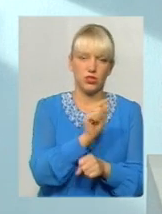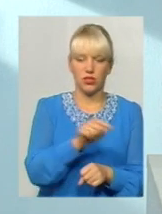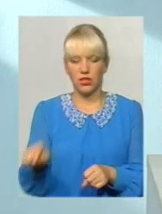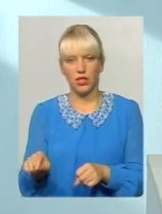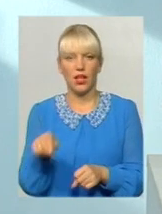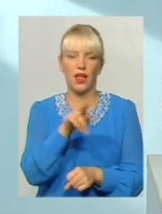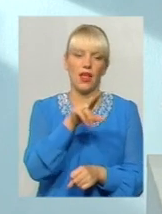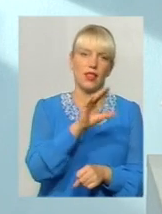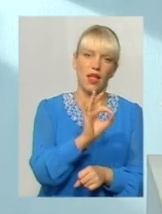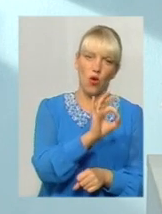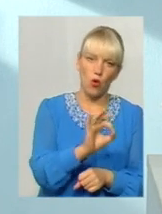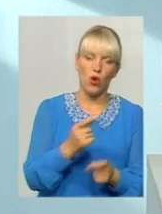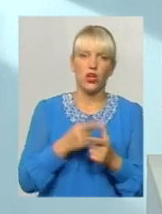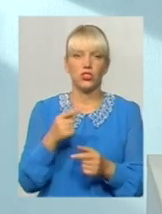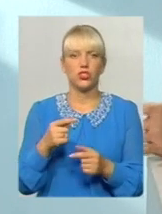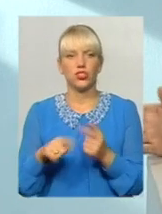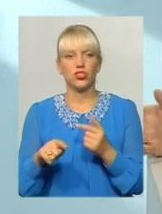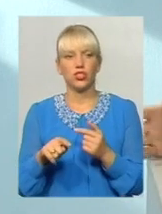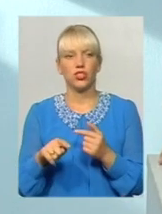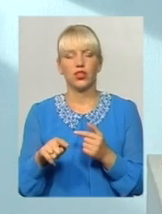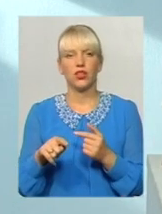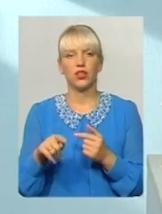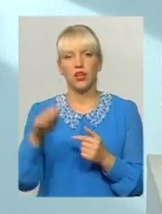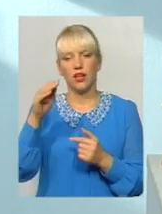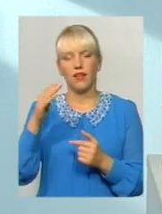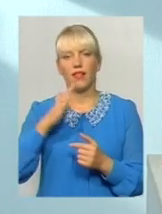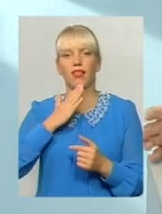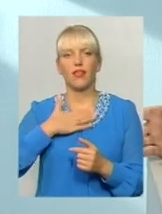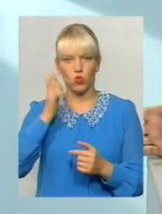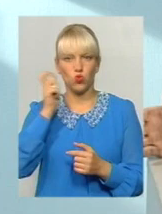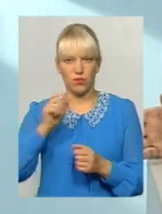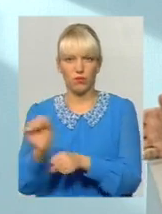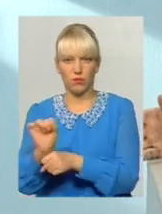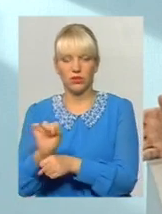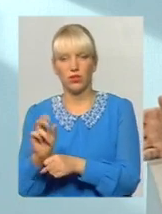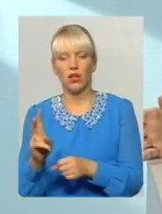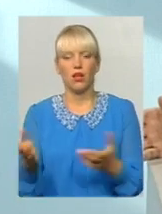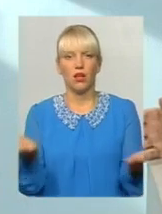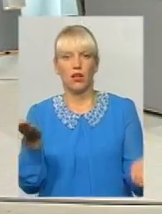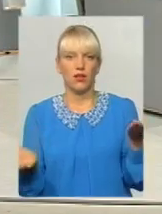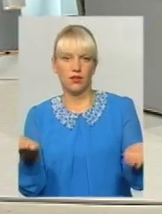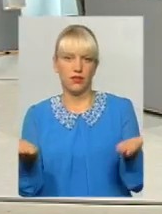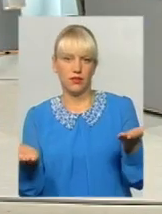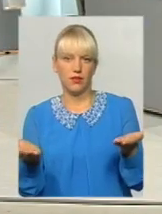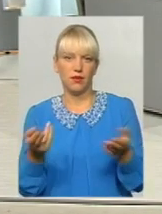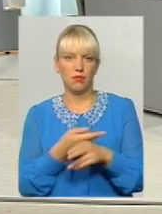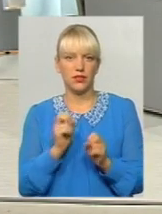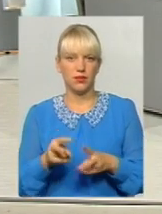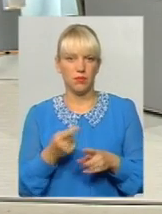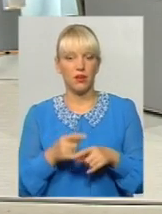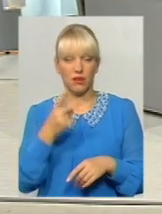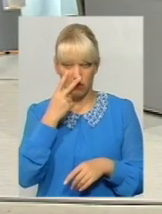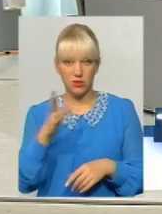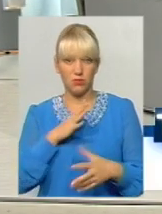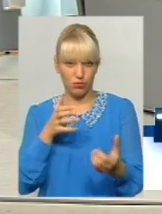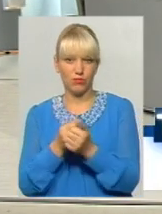Deo або в вітчизняний автопром, да, як ви думаєте, безпека? Ну, ви, якщо виїжджали, може, на ДТП, ви бачили, я в